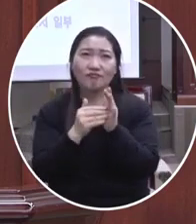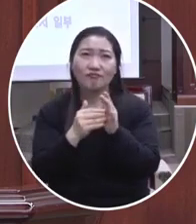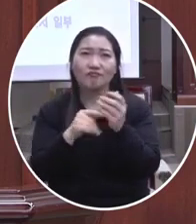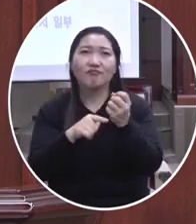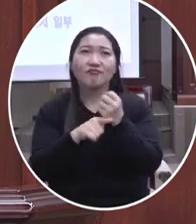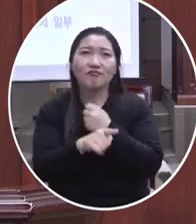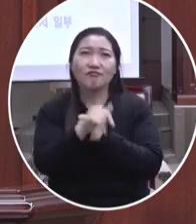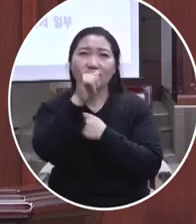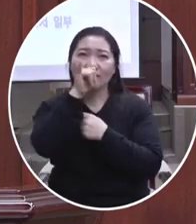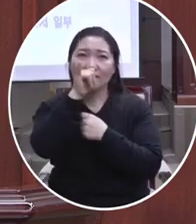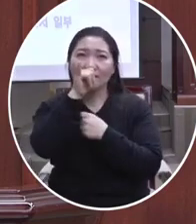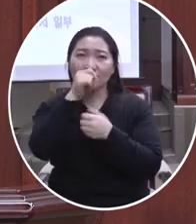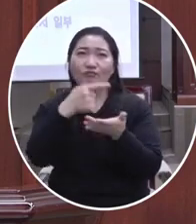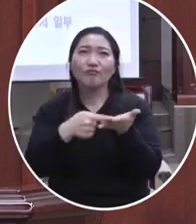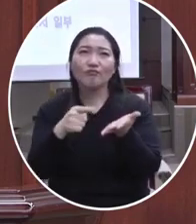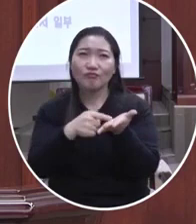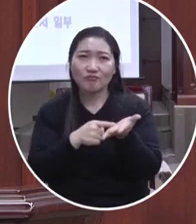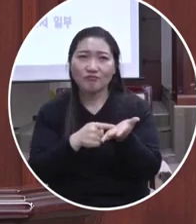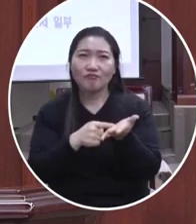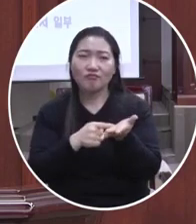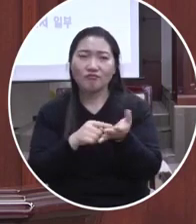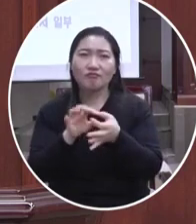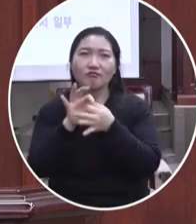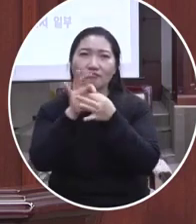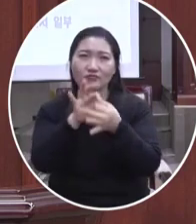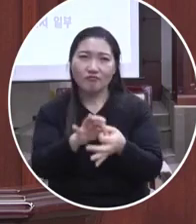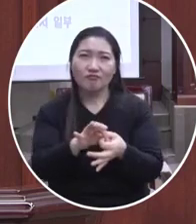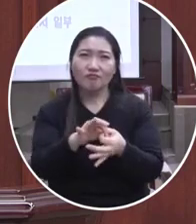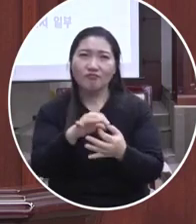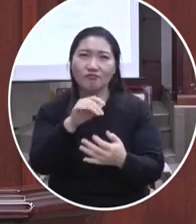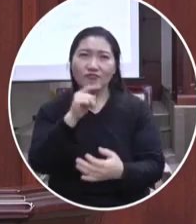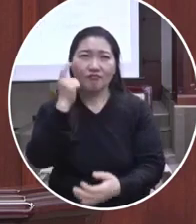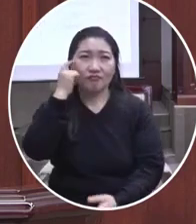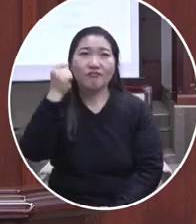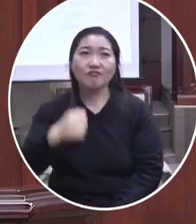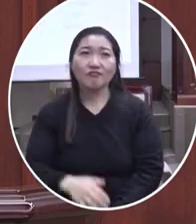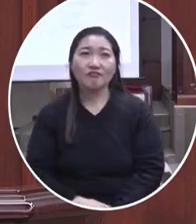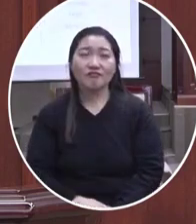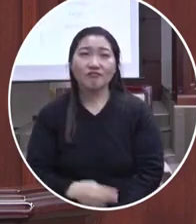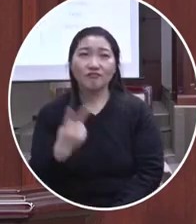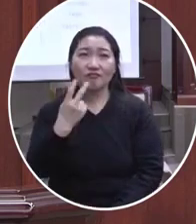말로만 그치지 말고 의미 있는 보상으로도 이루어져야 한다고 생각합니다.